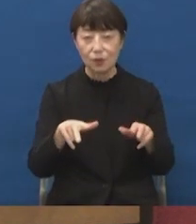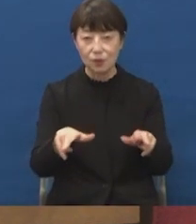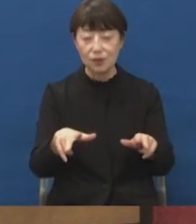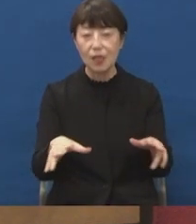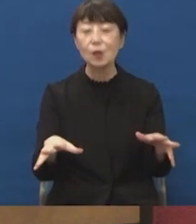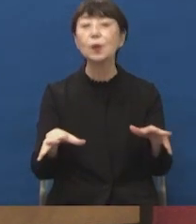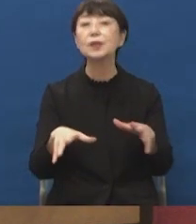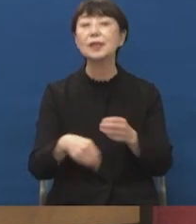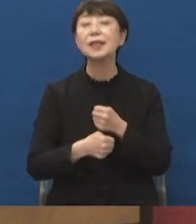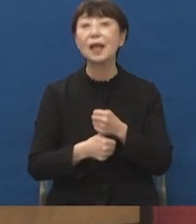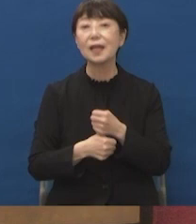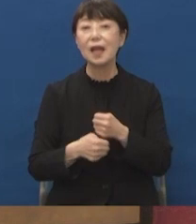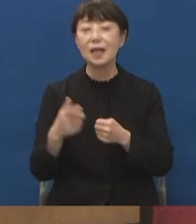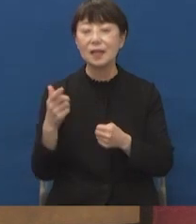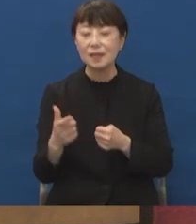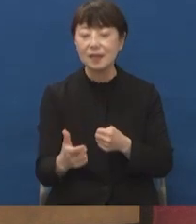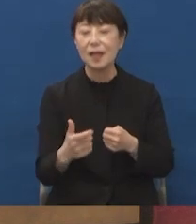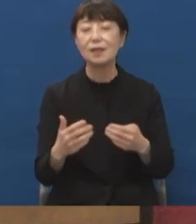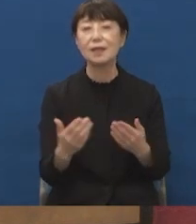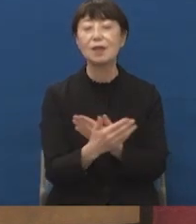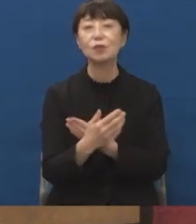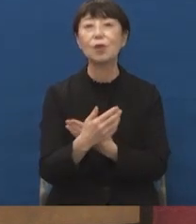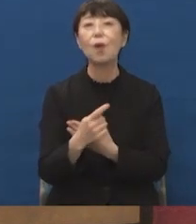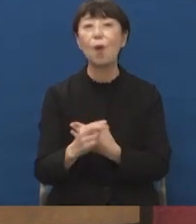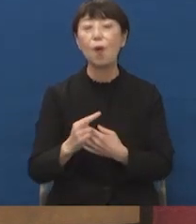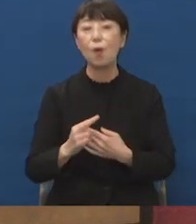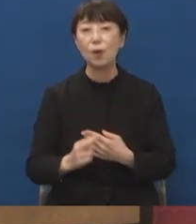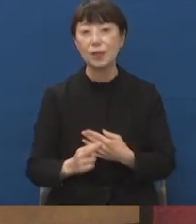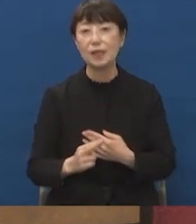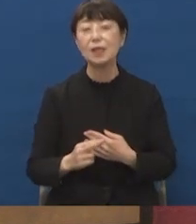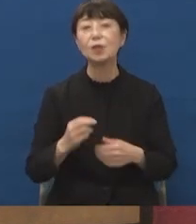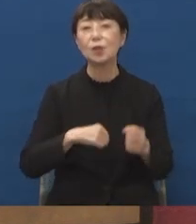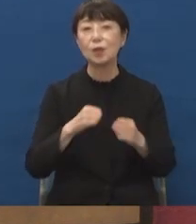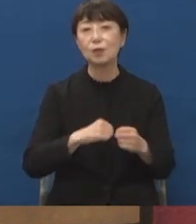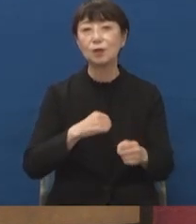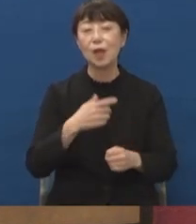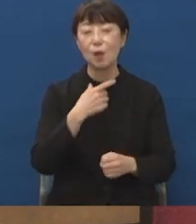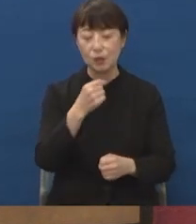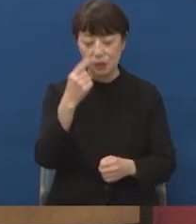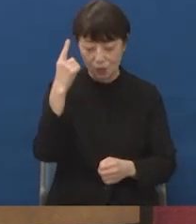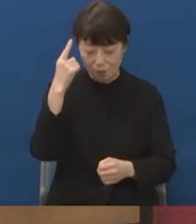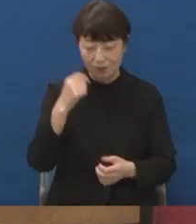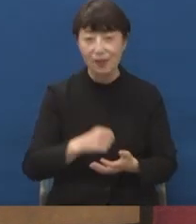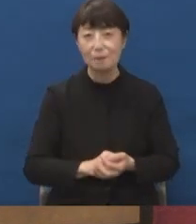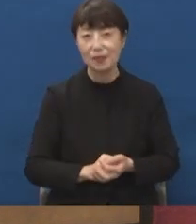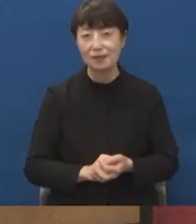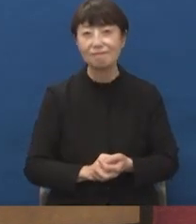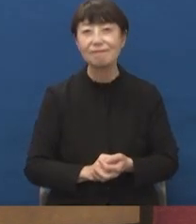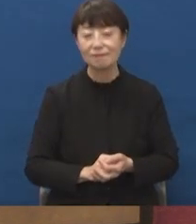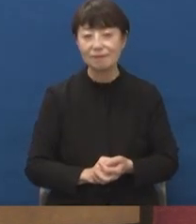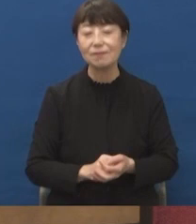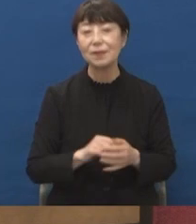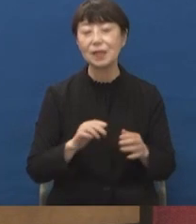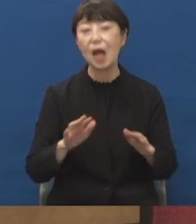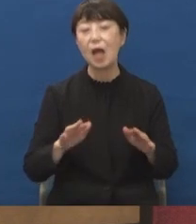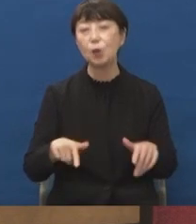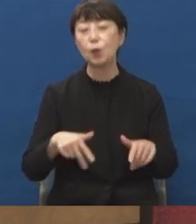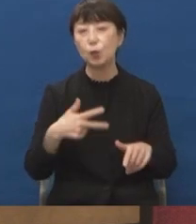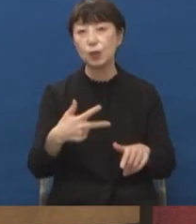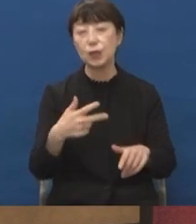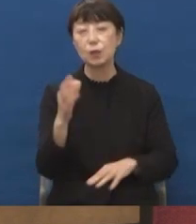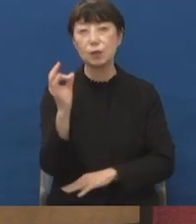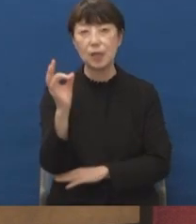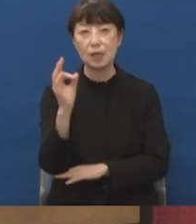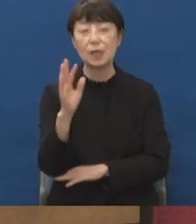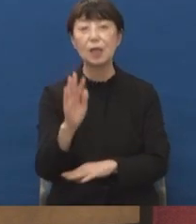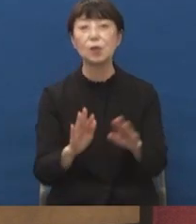が強固なものとなるよう取り組んでいかれることを求めます。また、本市の財政状況については、いまだ残